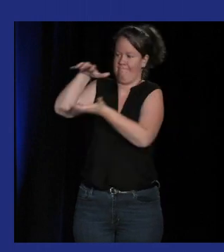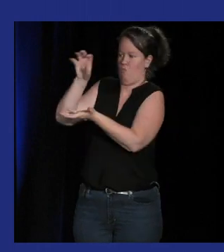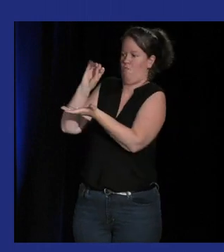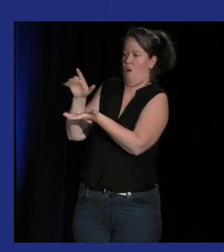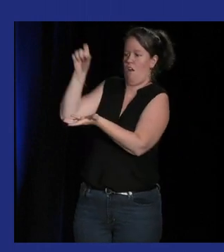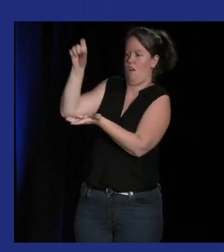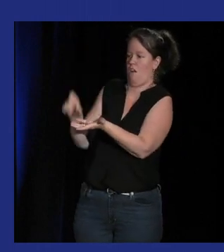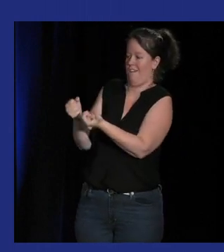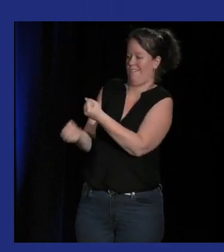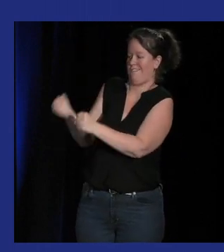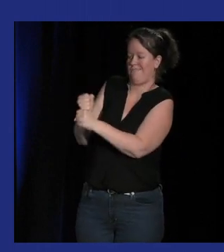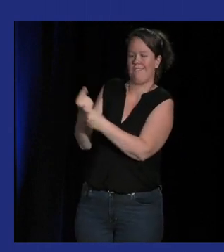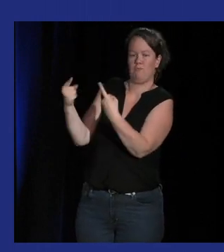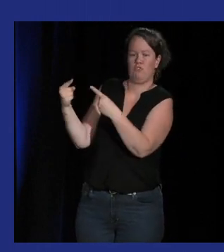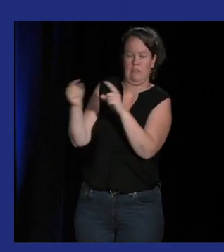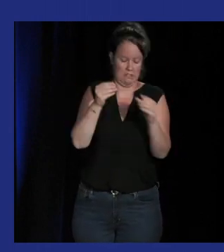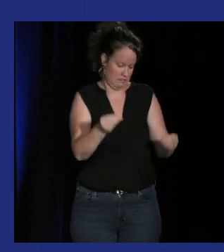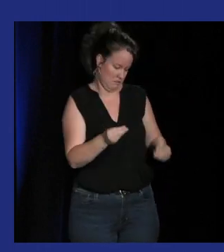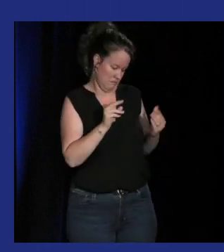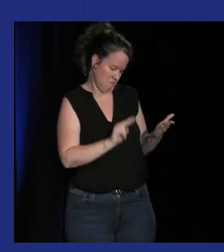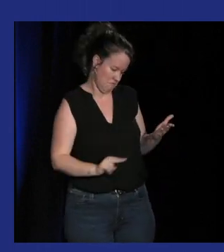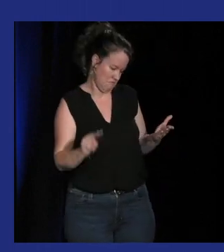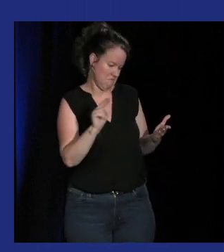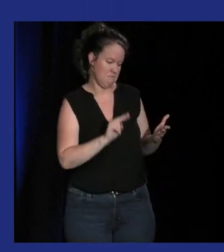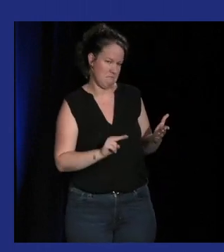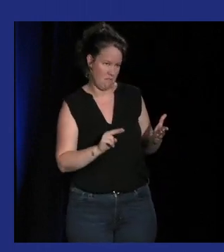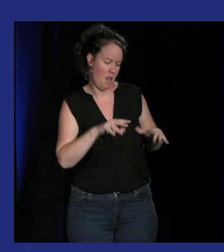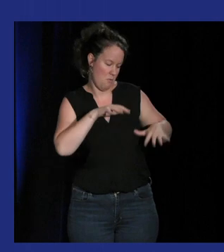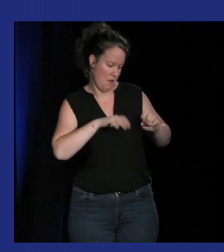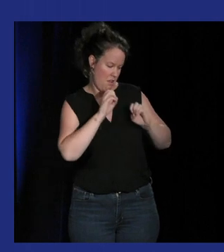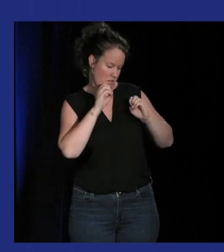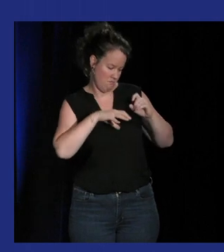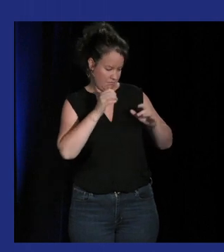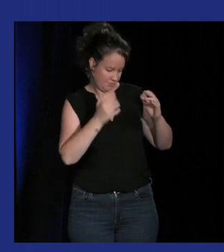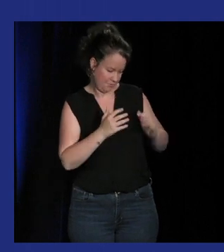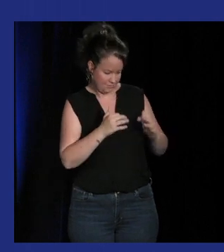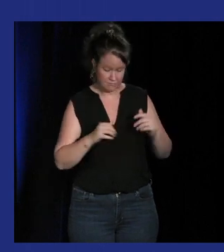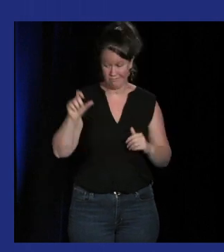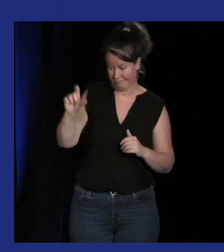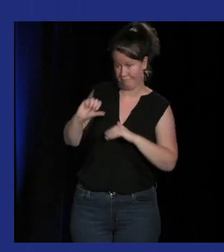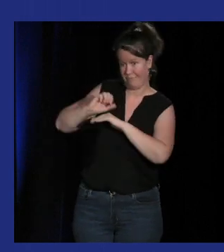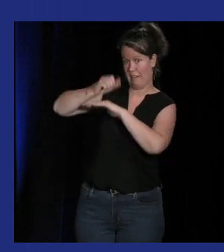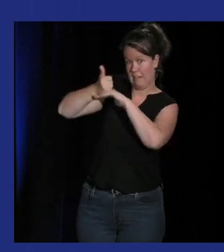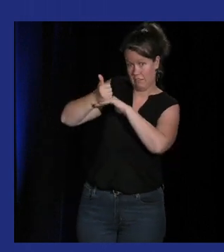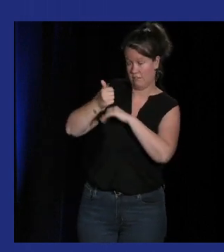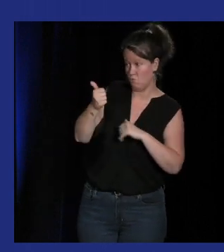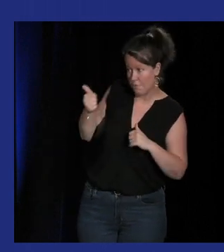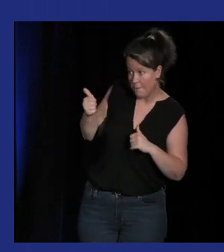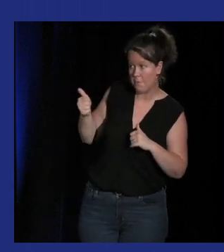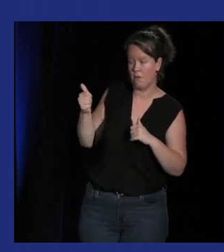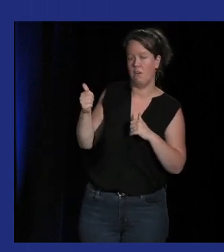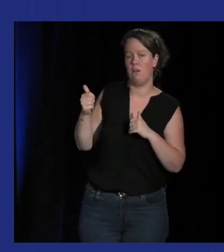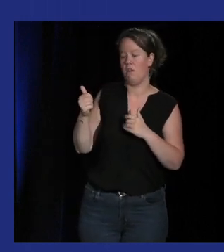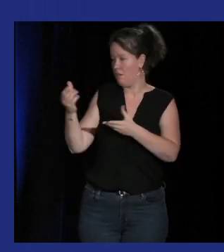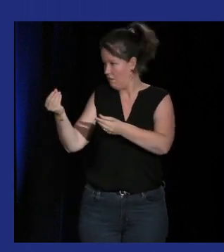sur lequel il va faire la musique et après c'était mon lead qui reprenait sa musique il a découpé qui faisait les intentions après